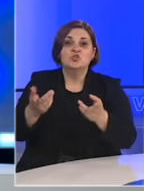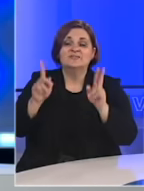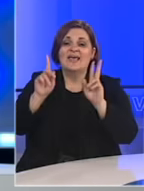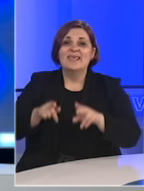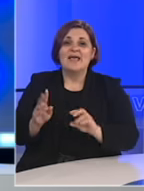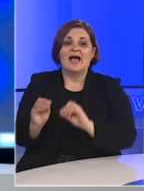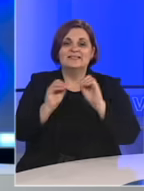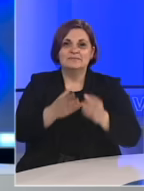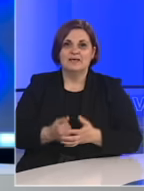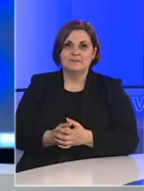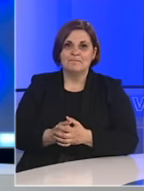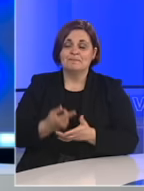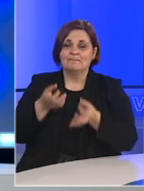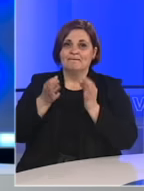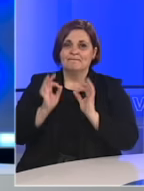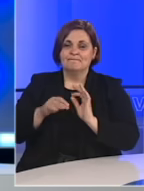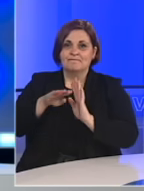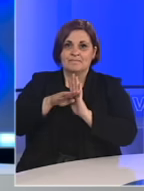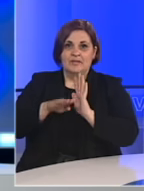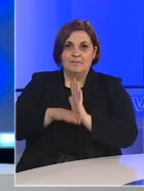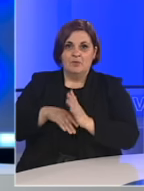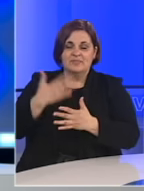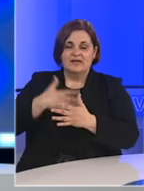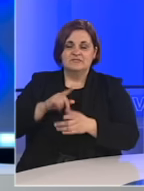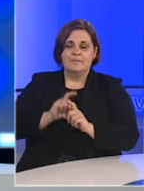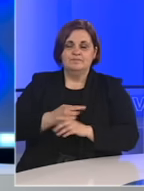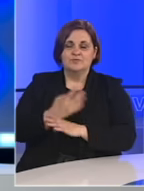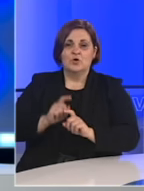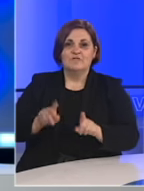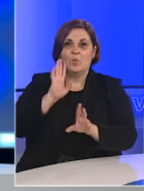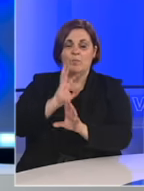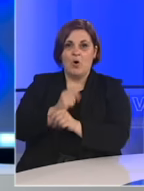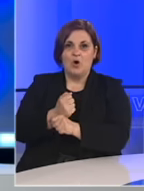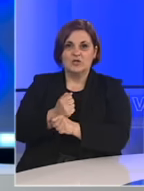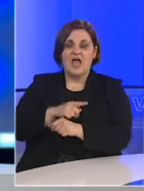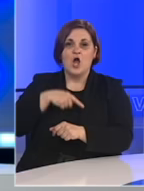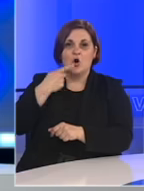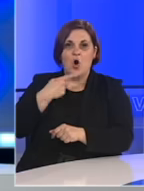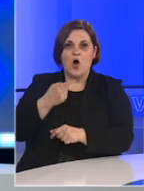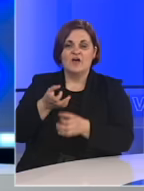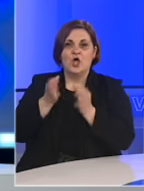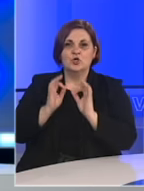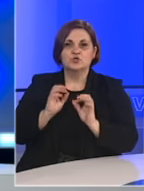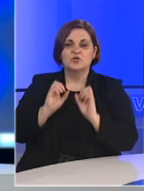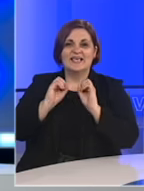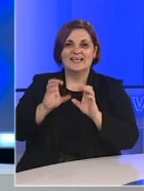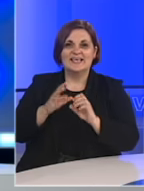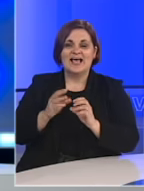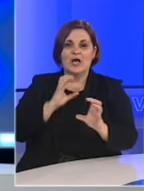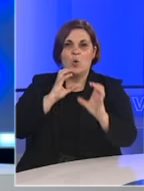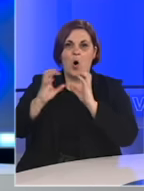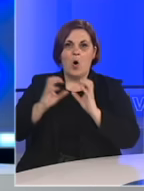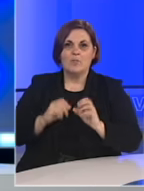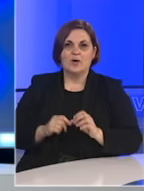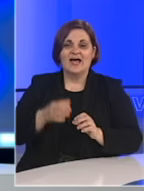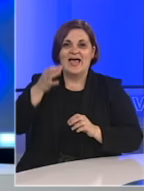njihovom zbrinjavanju. Za specijalni program BHT1 koronavirus u Bosni i Hercegovini govorila je stručna savjetnica za